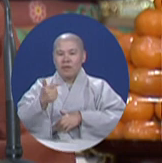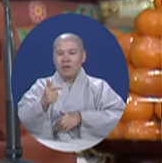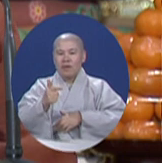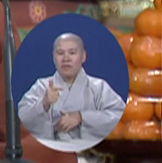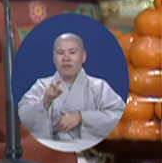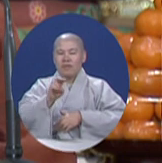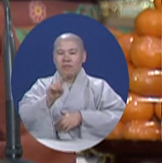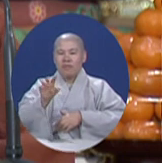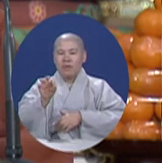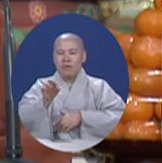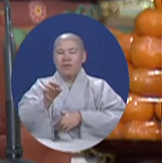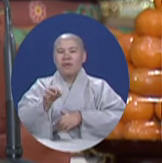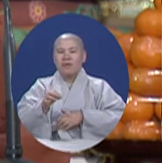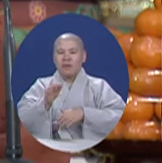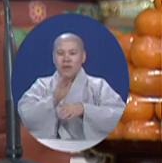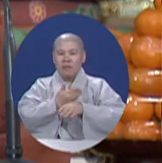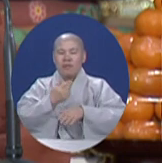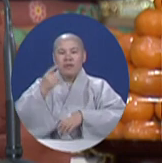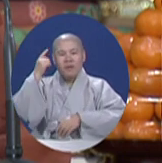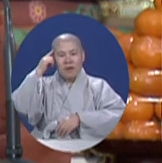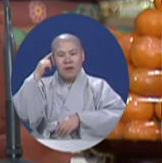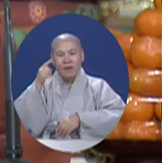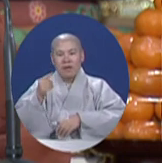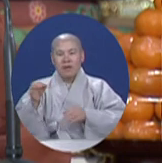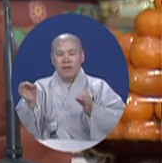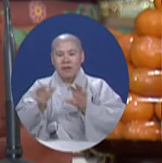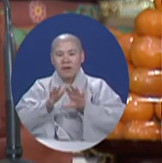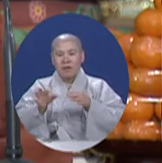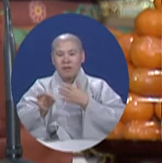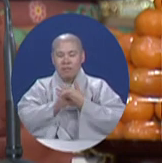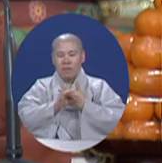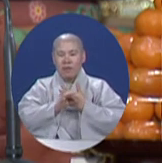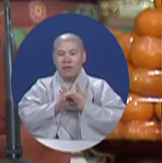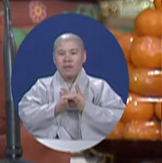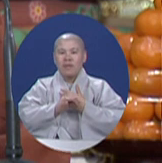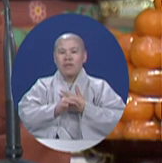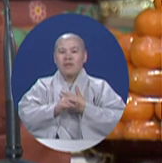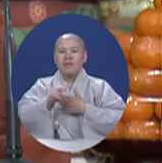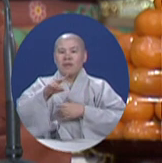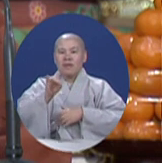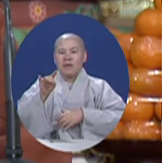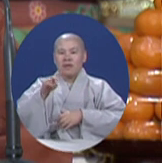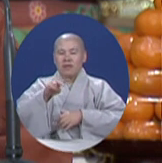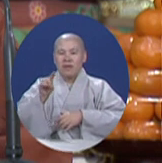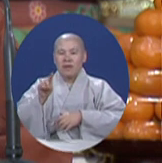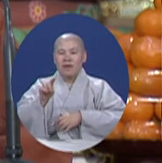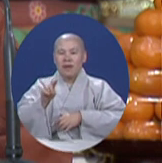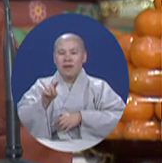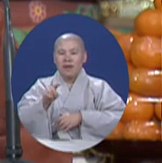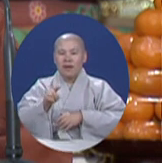망상심이 만약 없어지면 생사가 장절이니라.